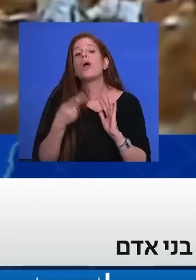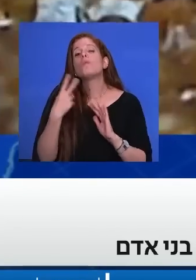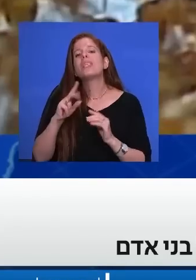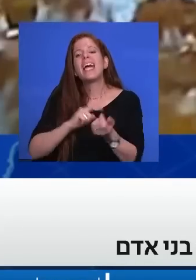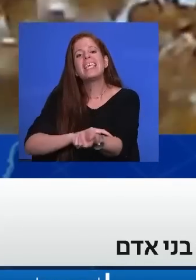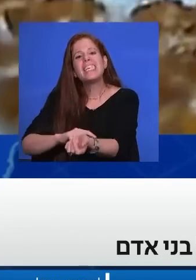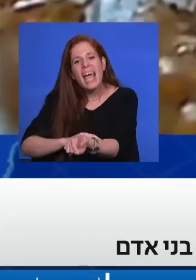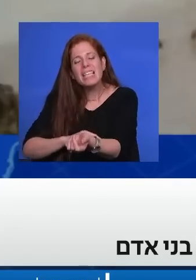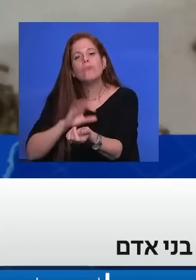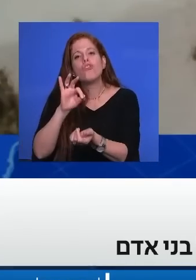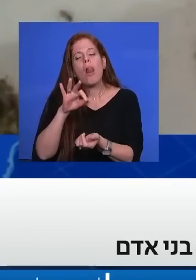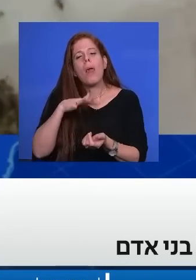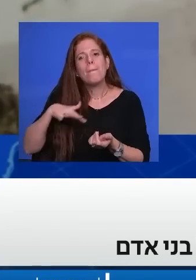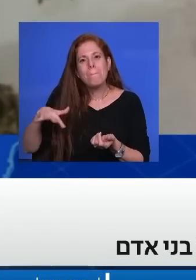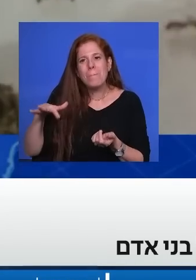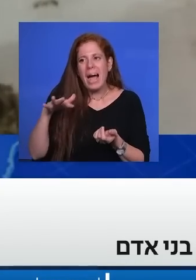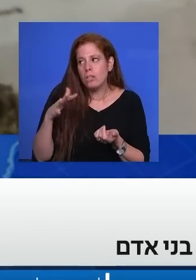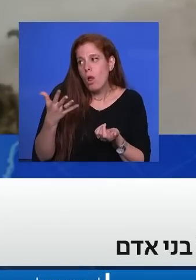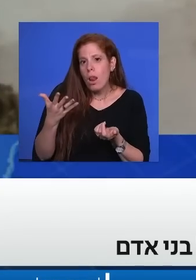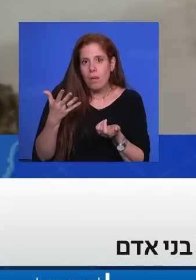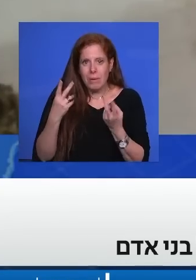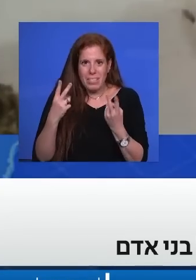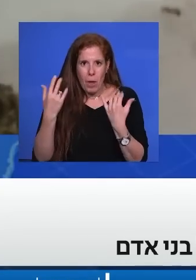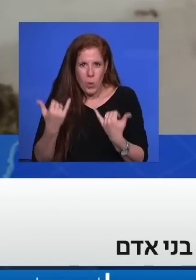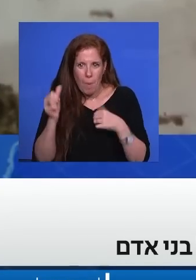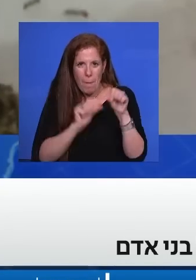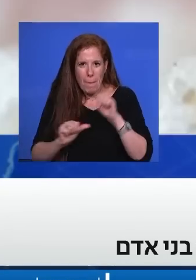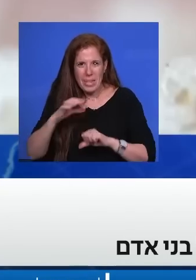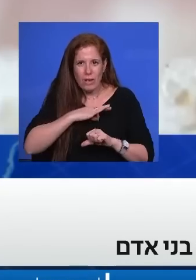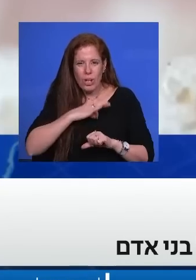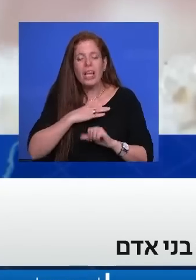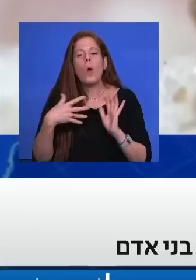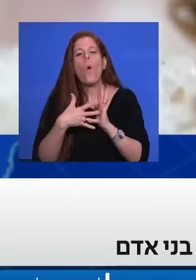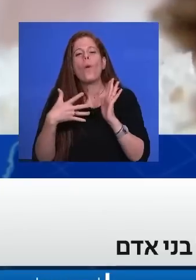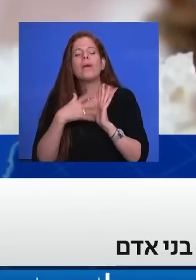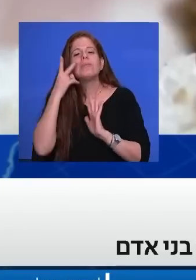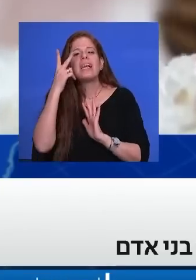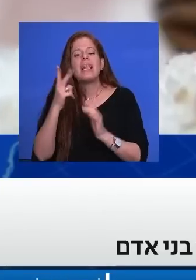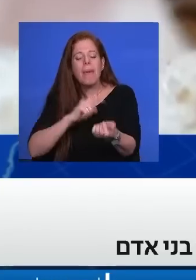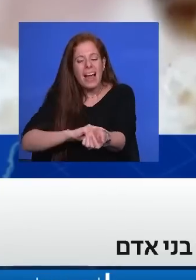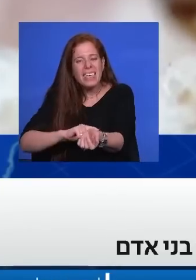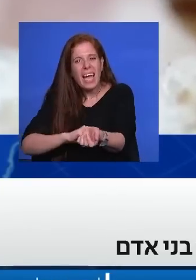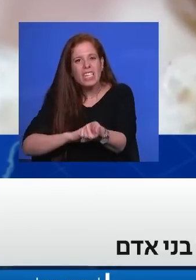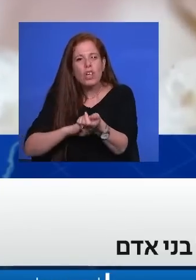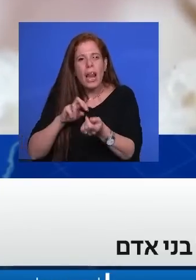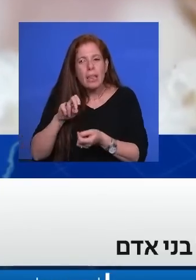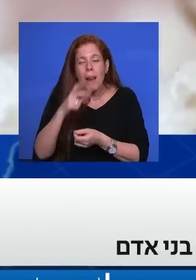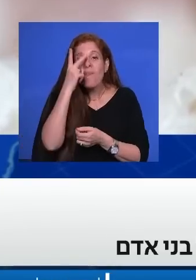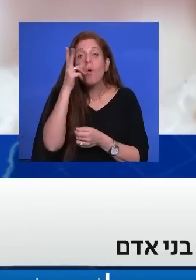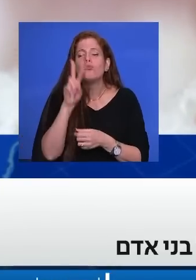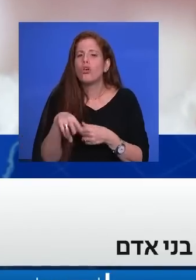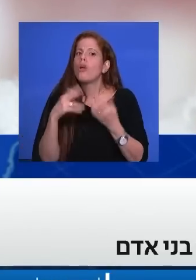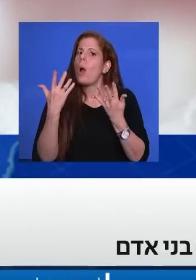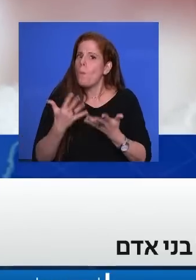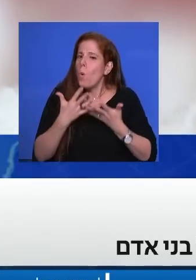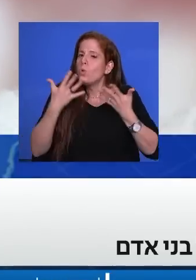של מערכת, בעצם היום במעבדה שלי, אנחנו חוקרים את מסתכלים על הגנום של הנמלה, ואנחנו רואים שיש כמות יותר